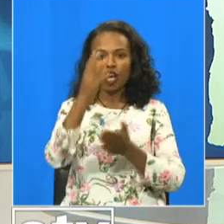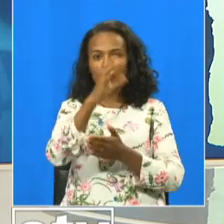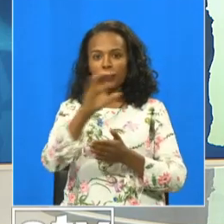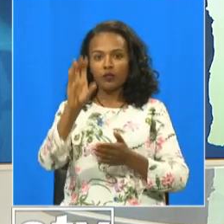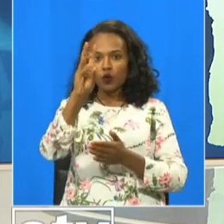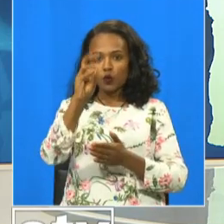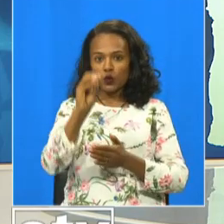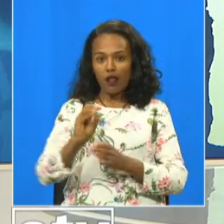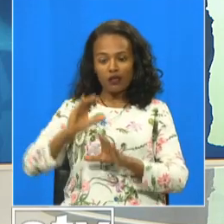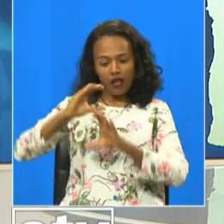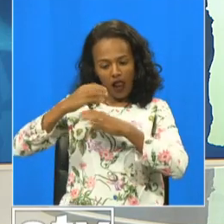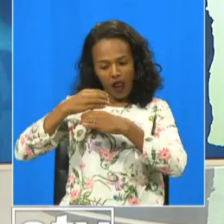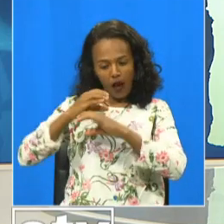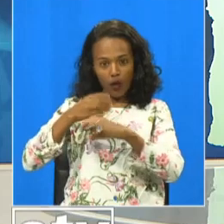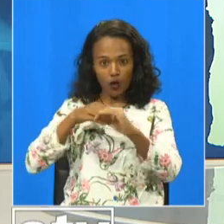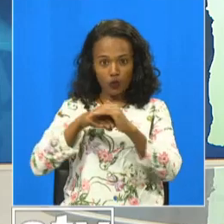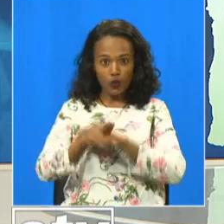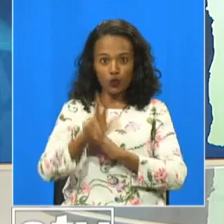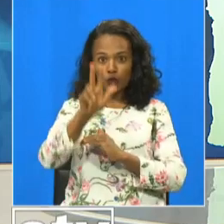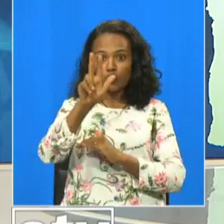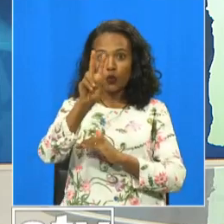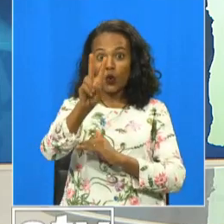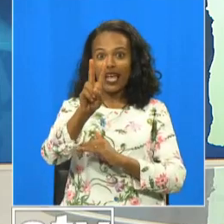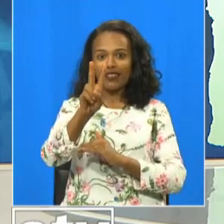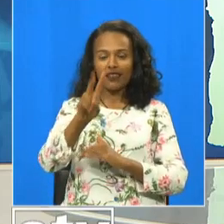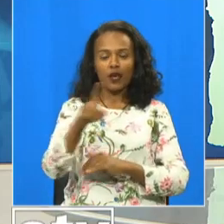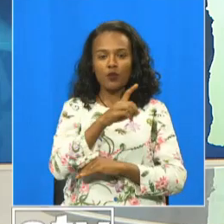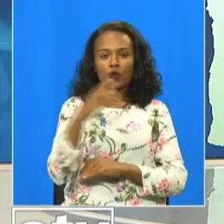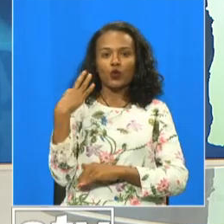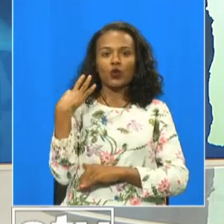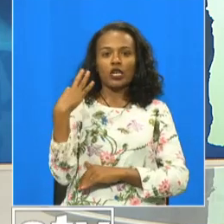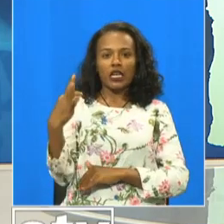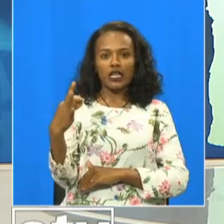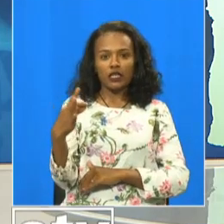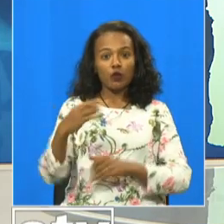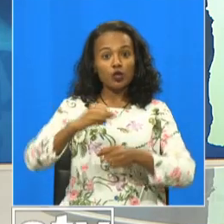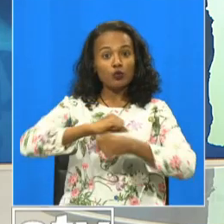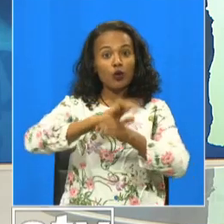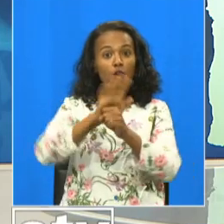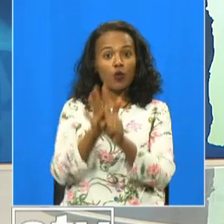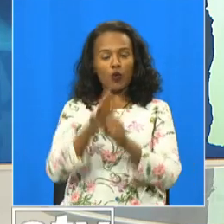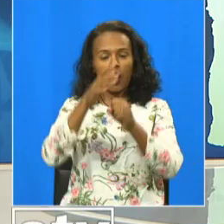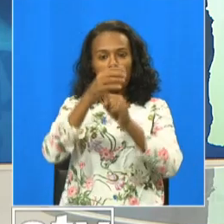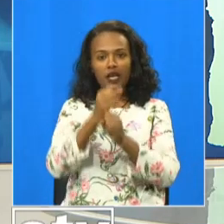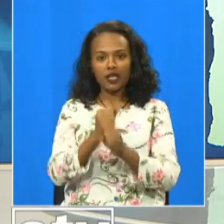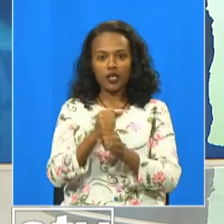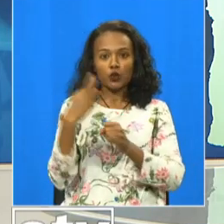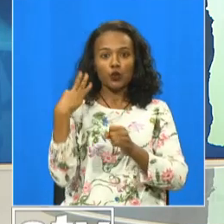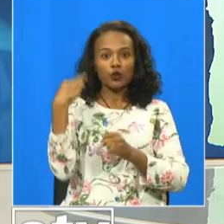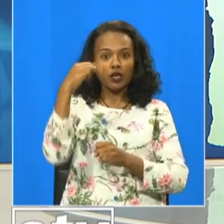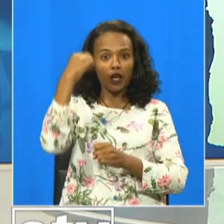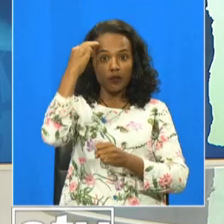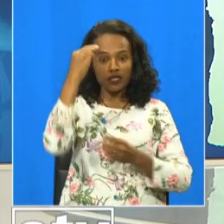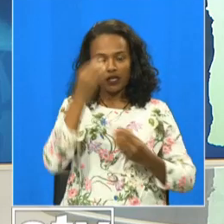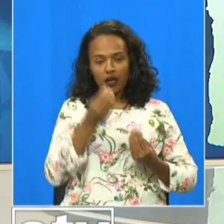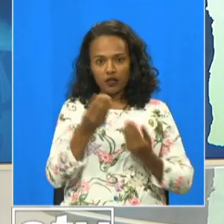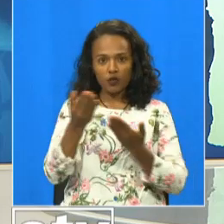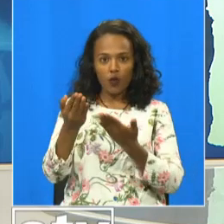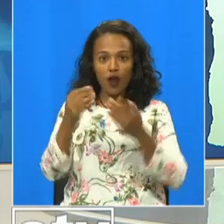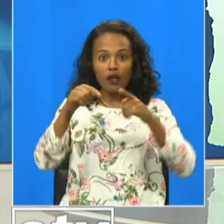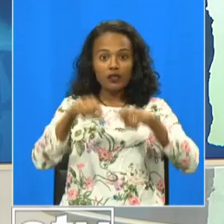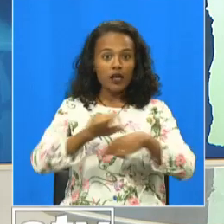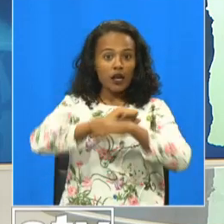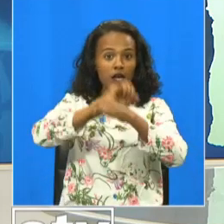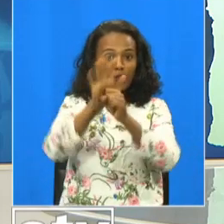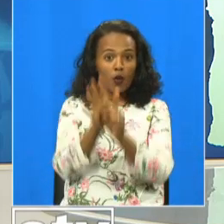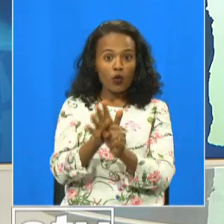1560 የላብራቶሪ ምርመራዎች ውስጥ 32 የሚሆኑ ሰዎች በኮሮና ቫይረስ መያዛቸውን የጤና ሚኒስቴር አስታውቋል። ዛሬ